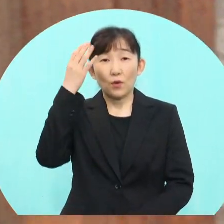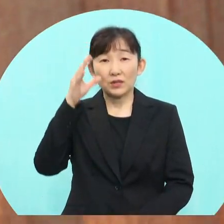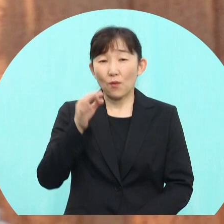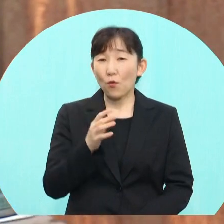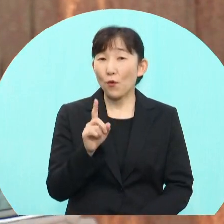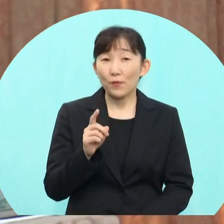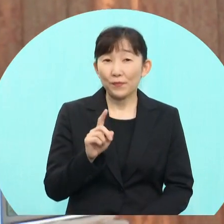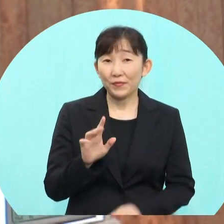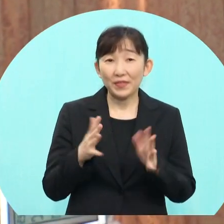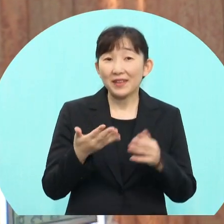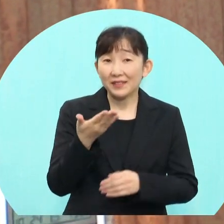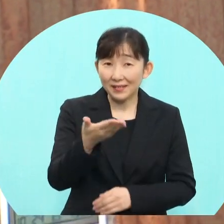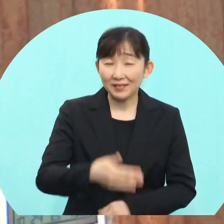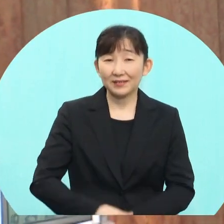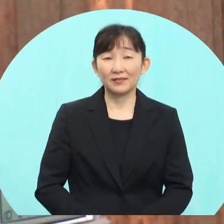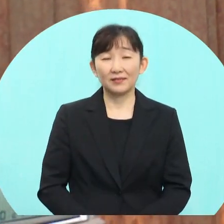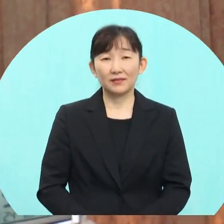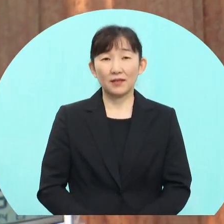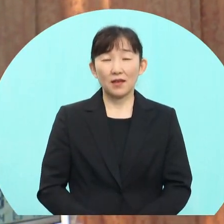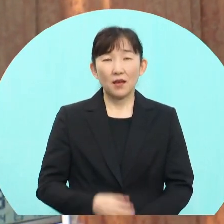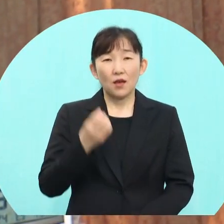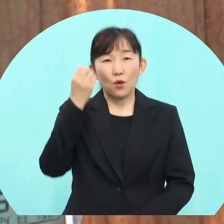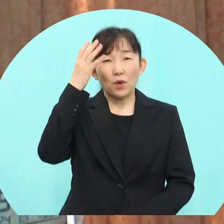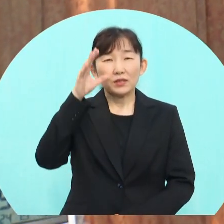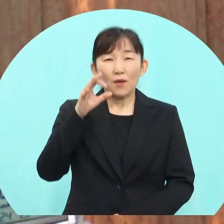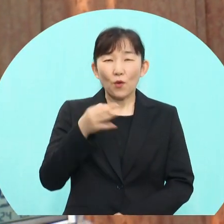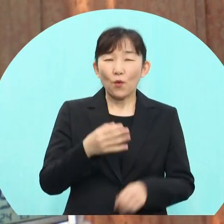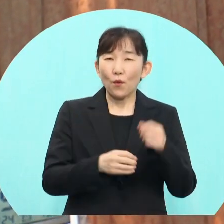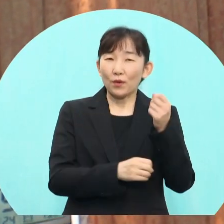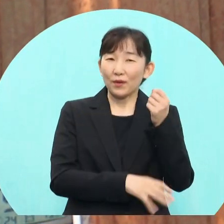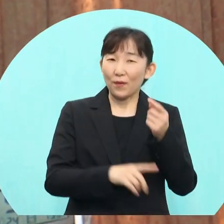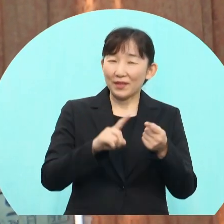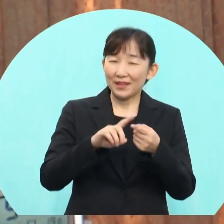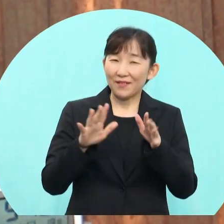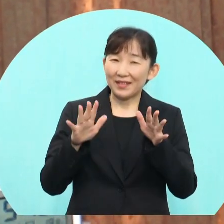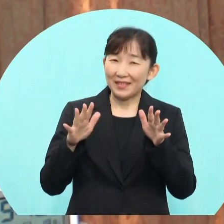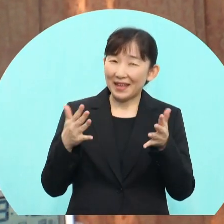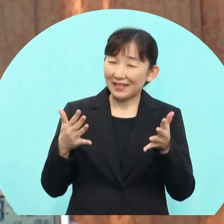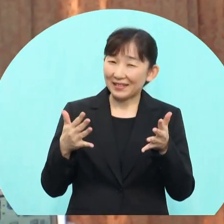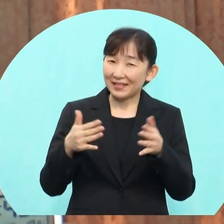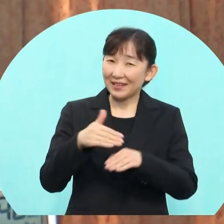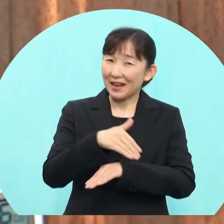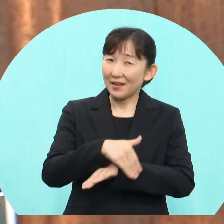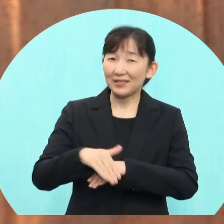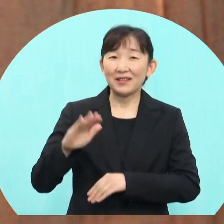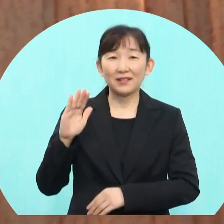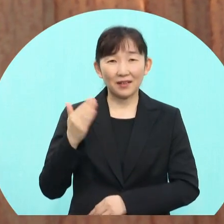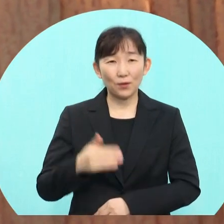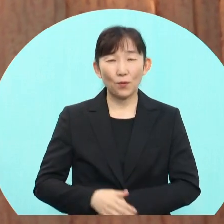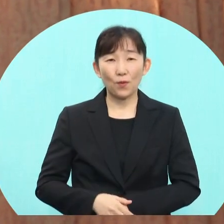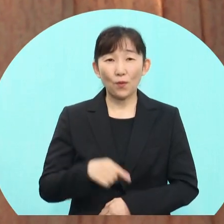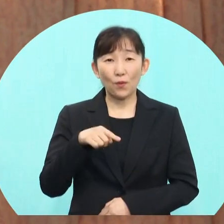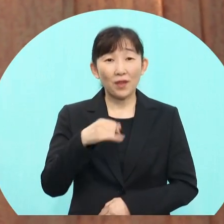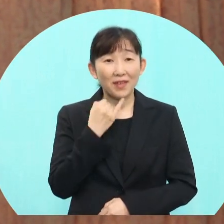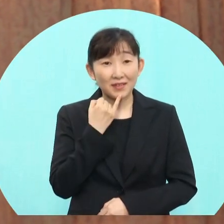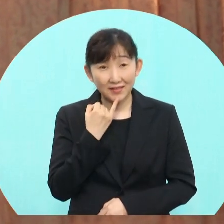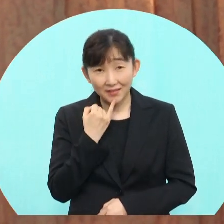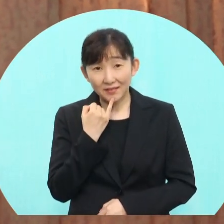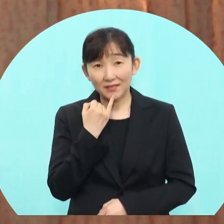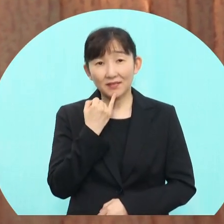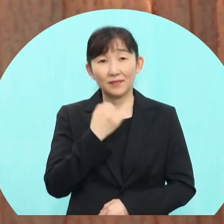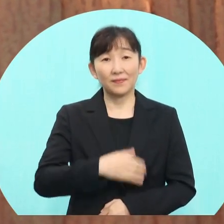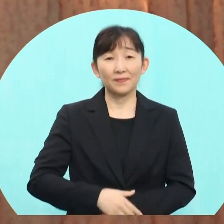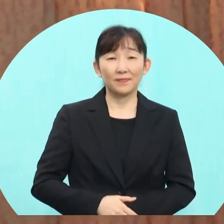忘れ物ないですか？ 忘れ物はね、基本的にはないはずだけども、これでいいかな。